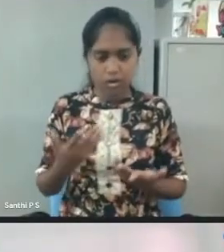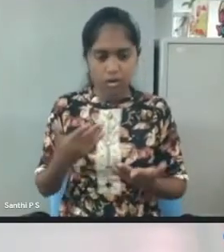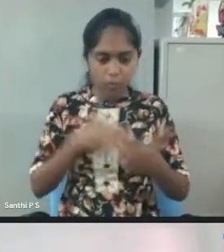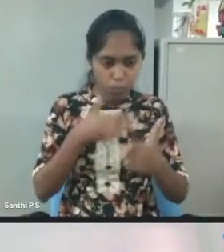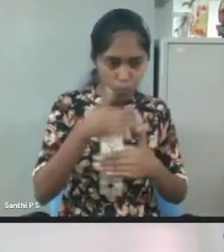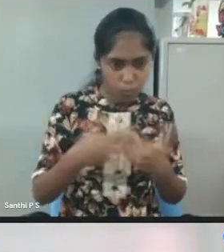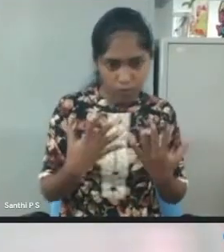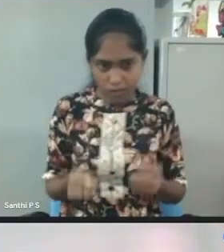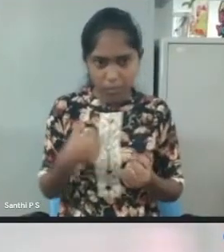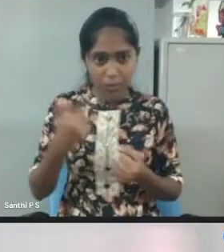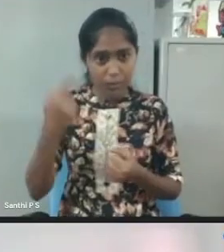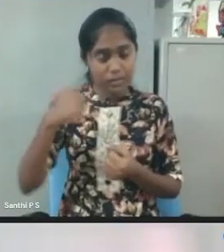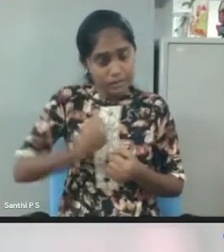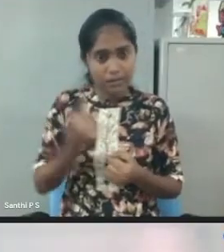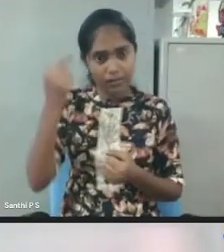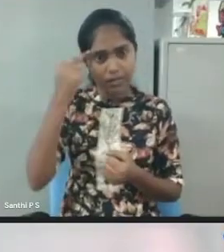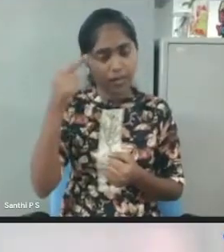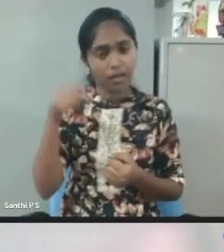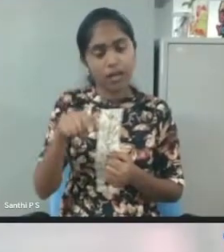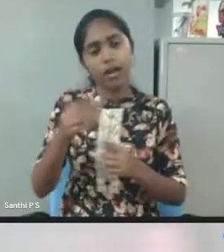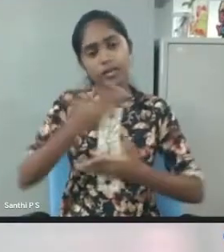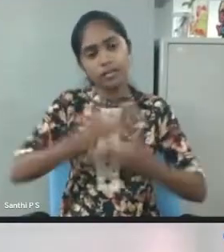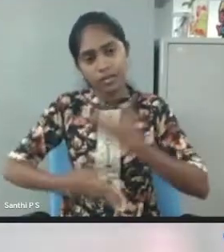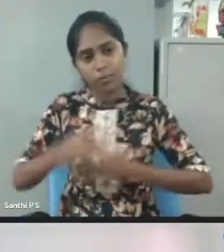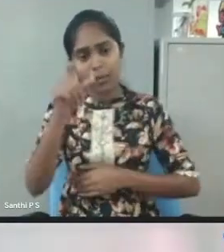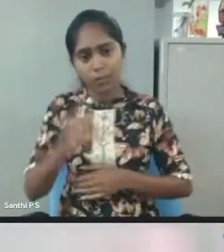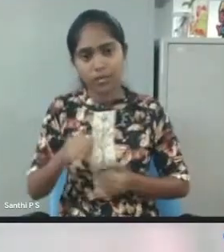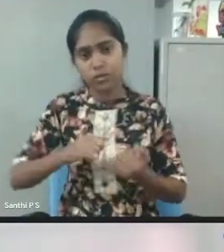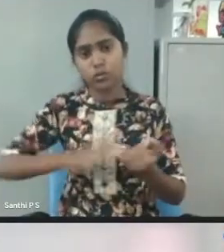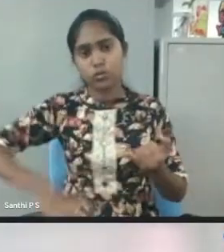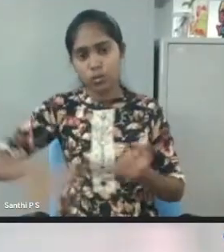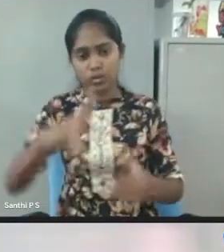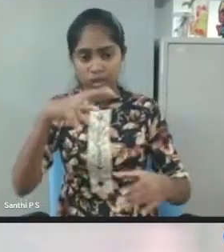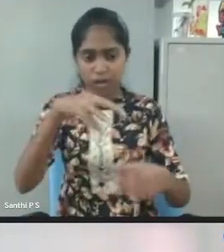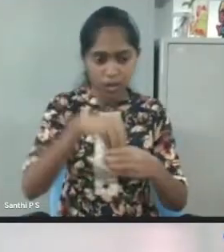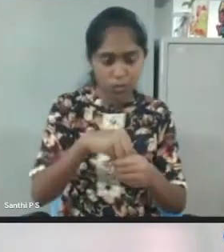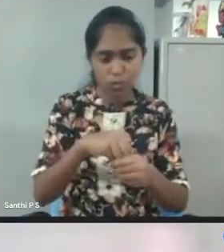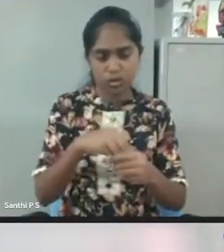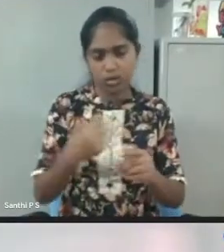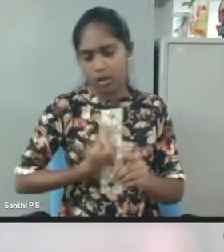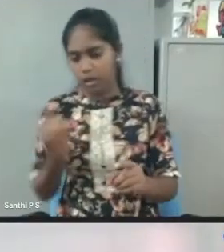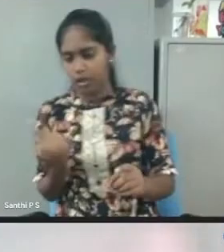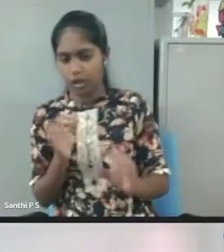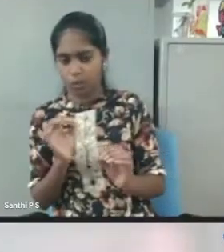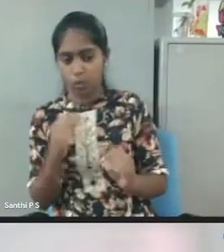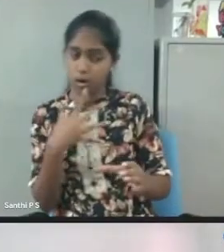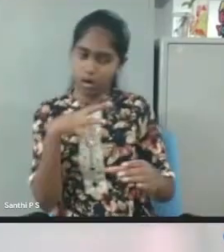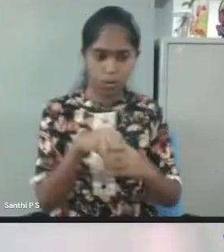ഇതെല്ലാം ഭിന്നശേഷിയുള്ള ഒരു വ്യക്തിയുടെ പങ്കാളിത്തം, സാമൂഹിക പങ്കാളിത്തത്തിലും പ്രവർത്തനത്തിലും എല്ലാം